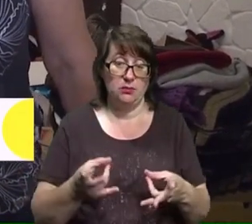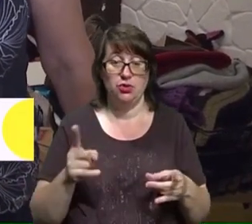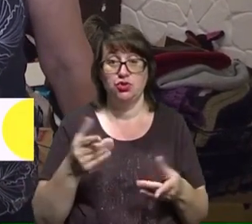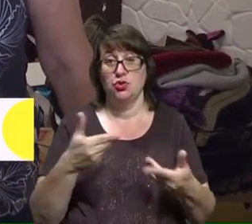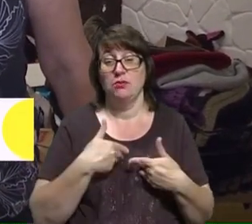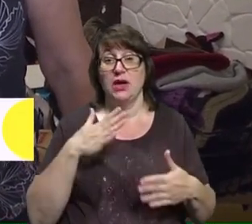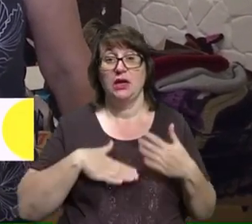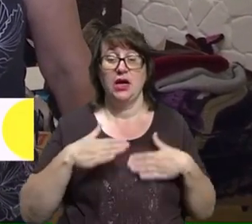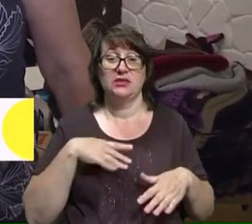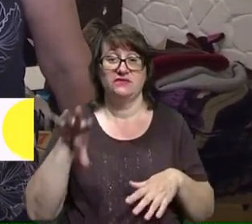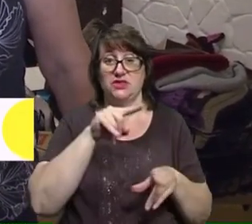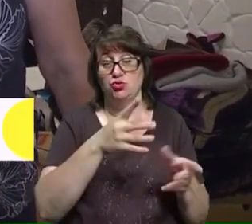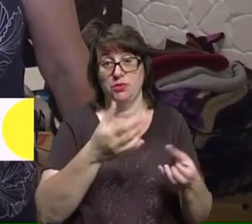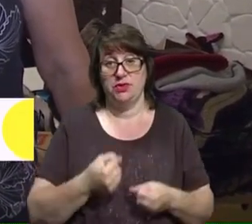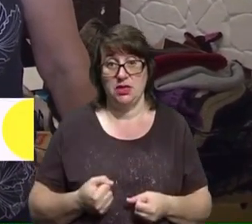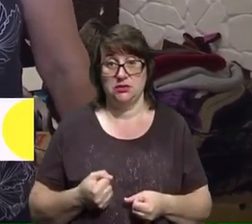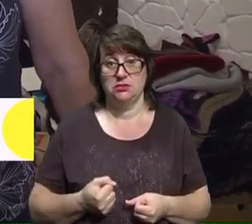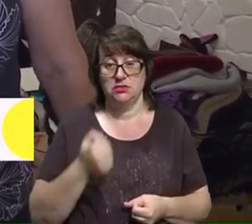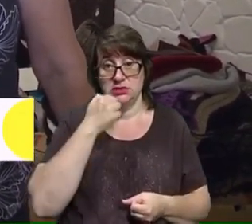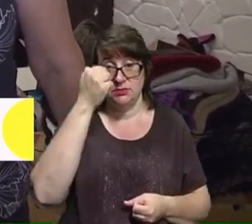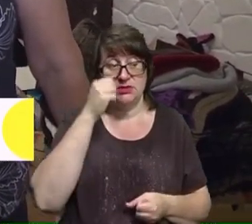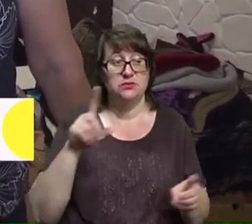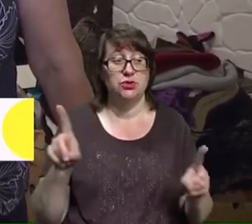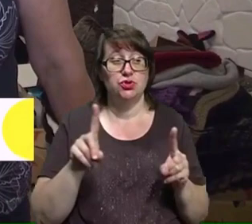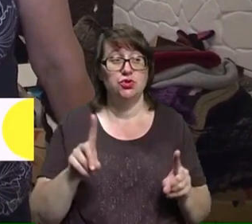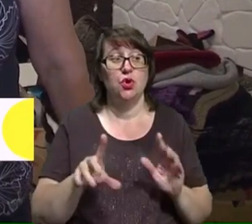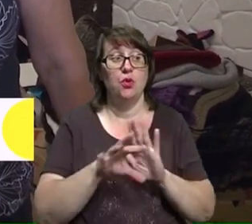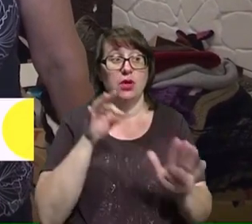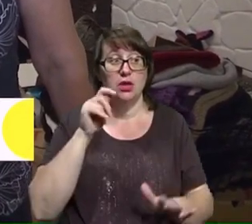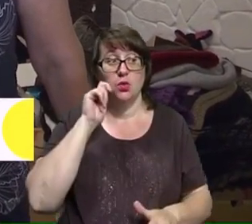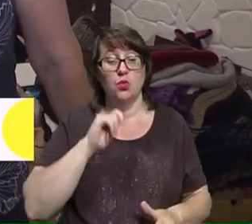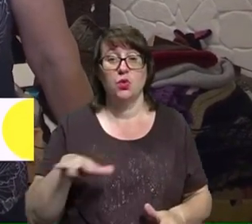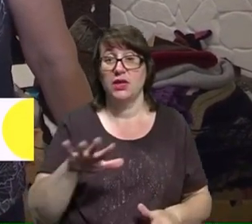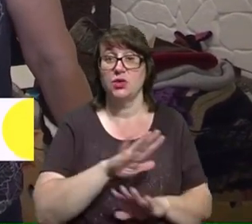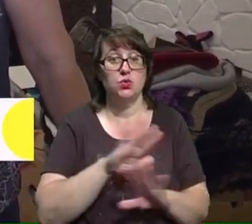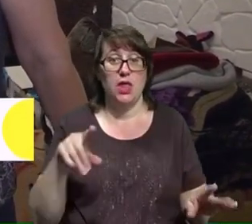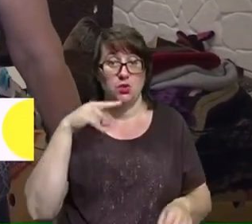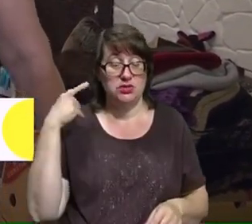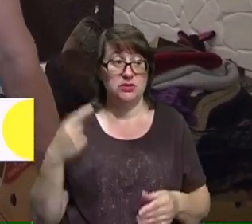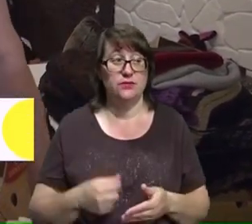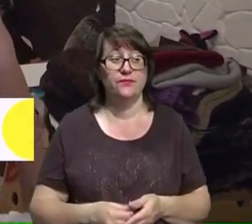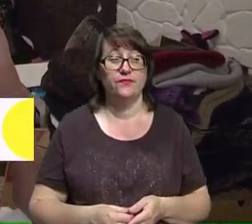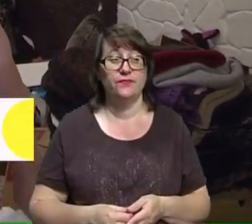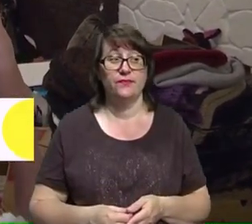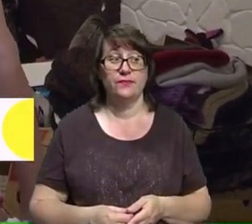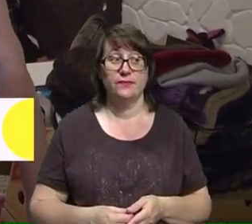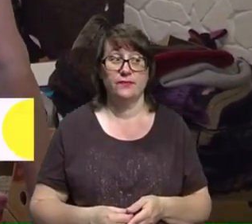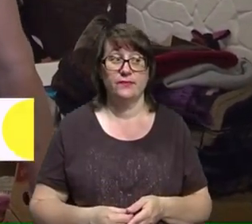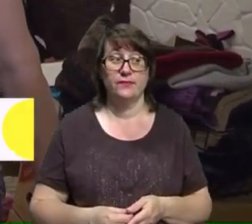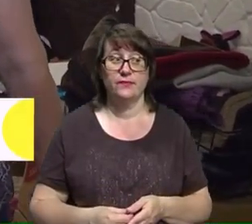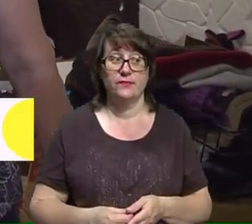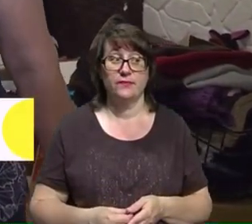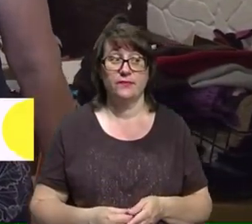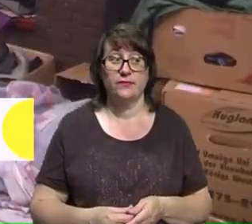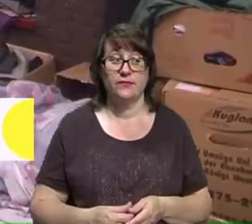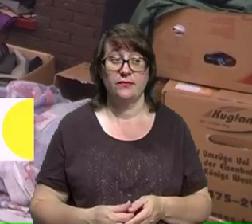сюди прийняти. Спасибі, що обрали Україну, а не Росію. Спасибо, звісно, що вони вибрали